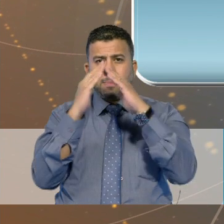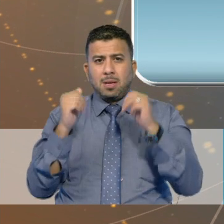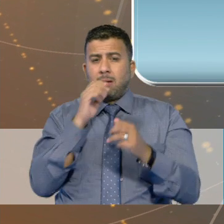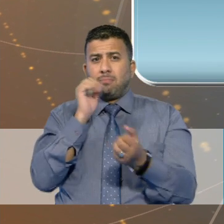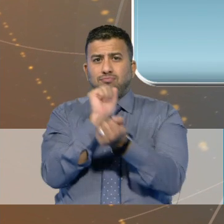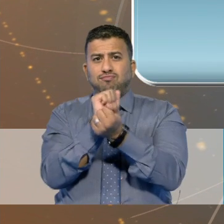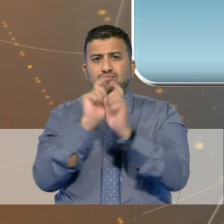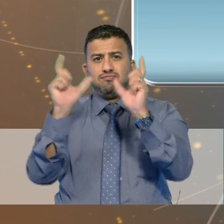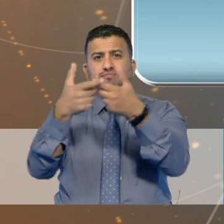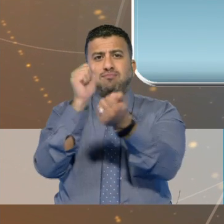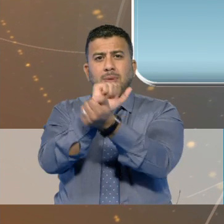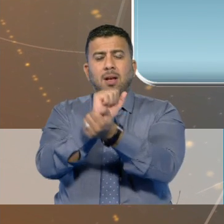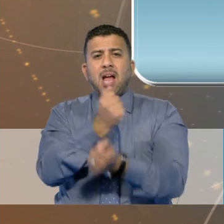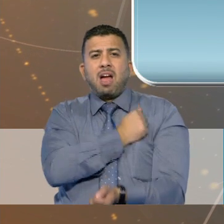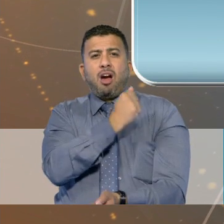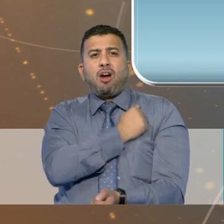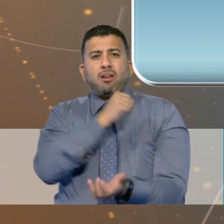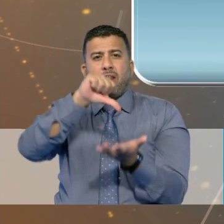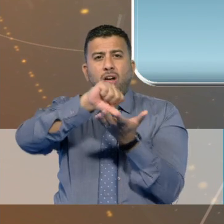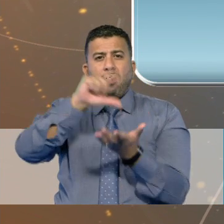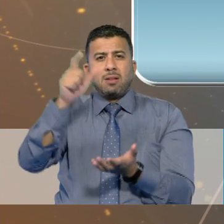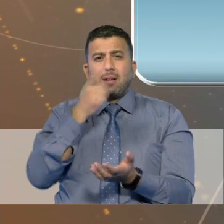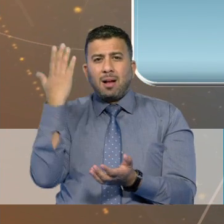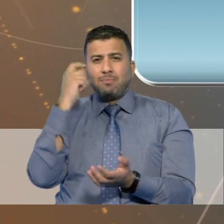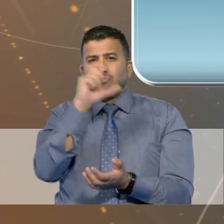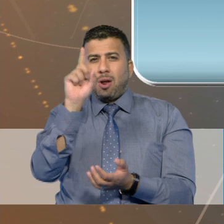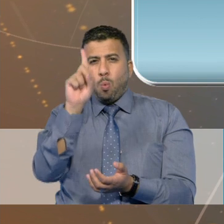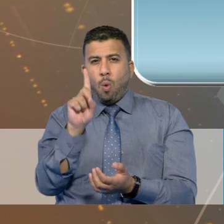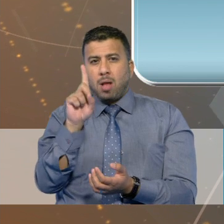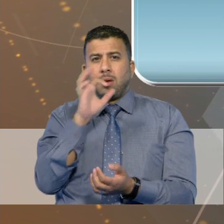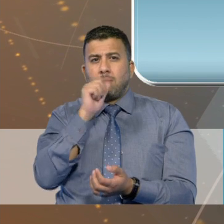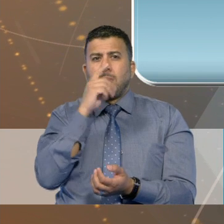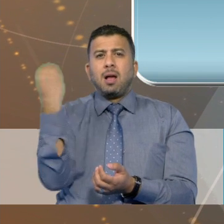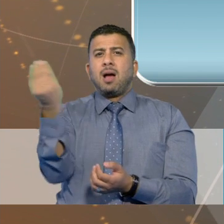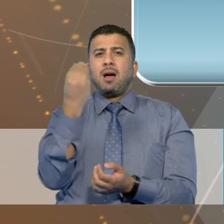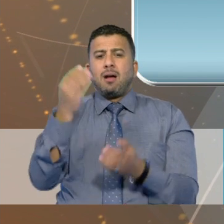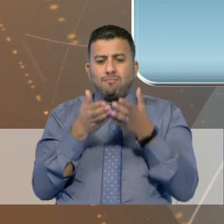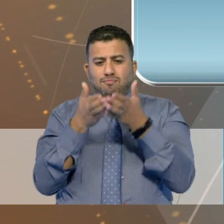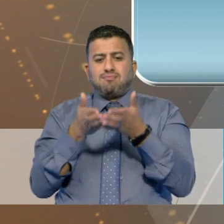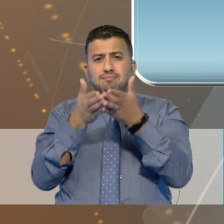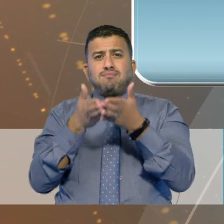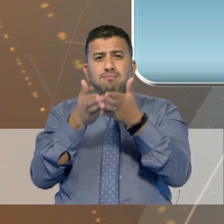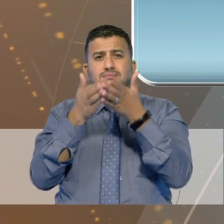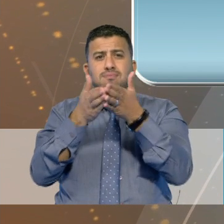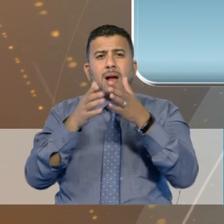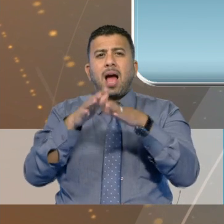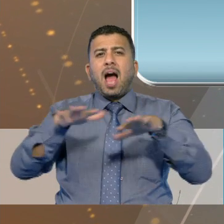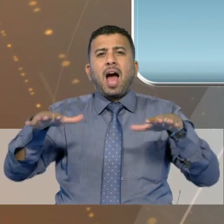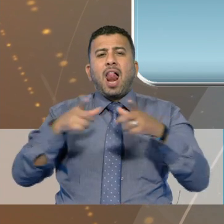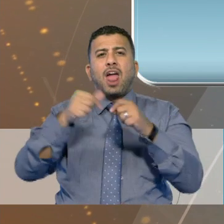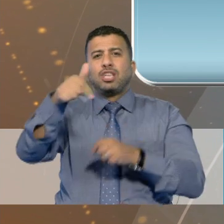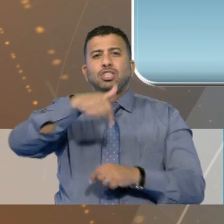كانوا محتجزين في إيران منذ نهاية يناير الماضي عندما كانوا يقومون برحلة صيد بحرية في مياه الخليج